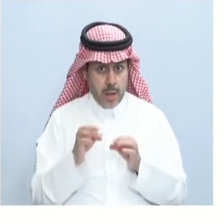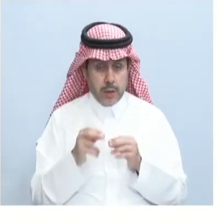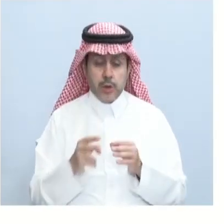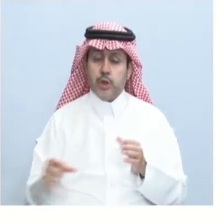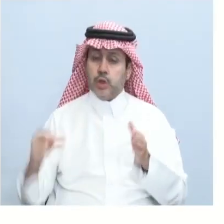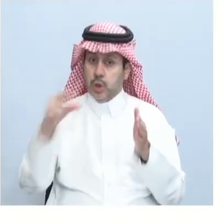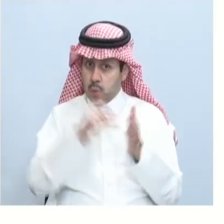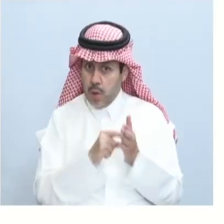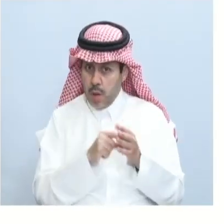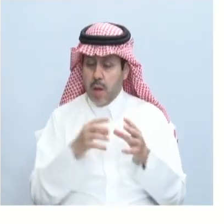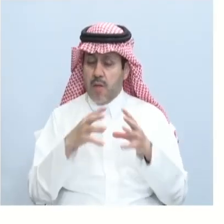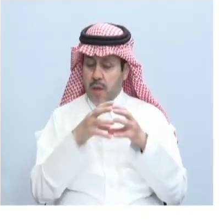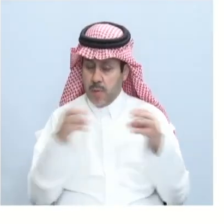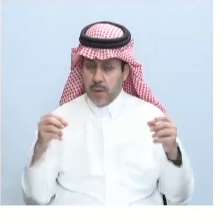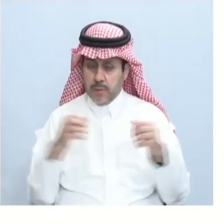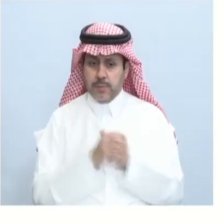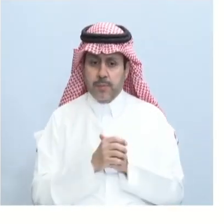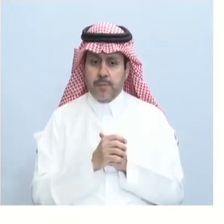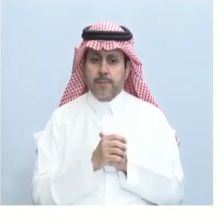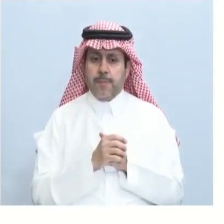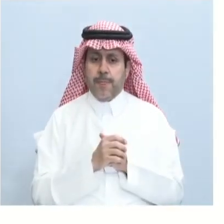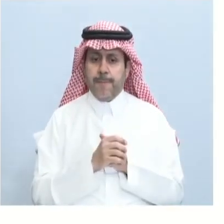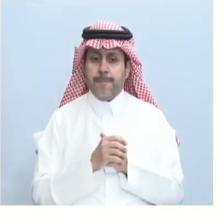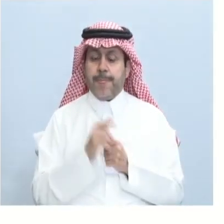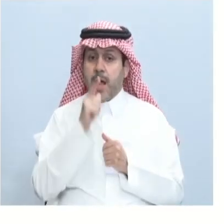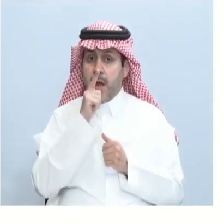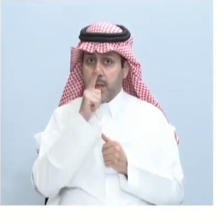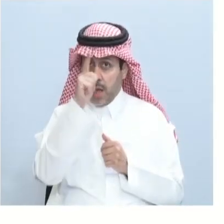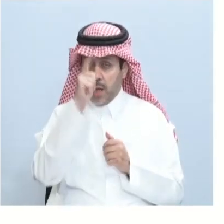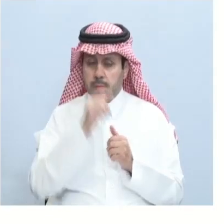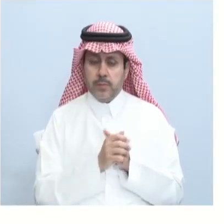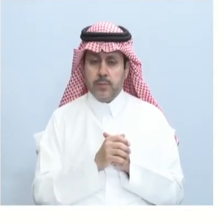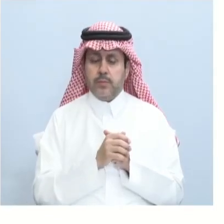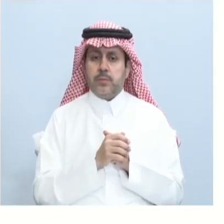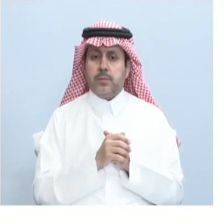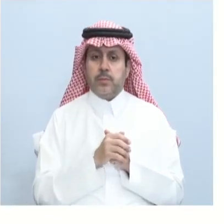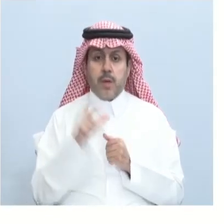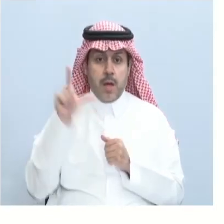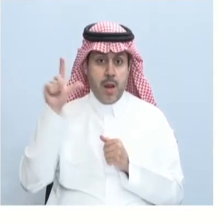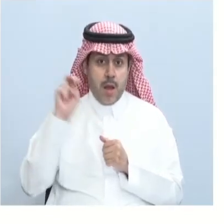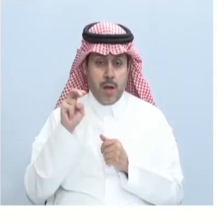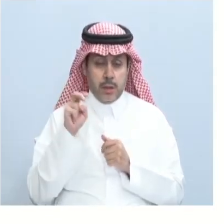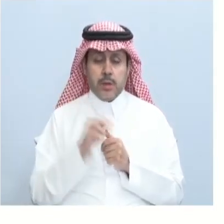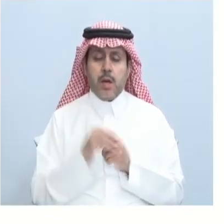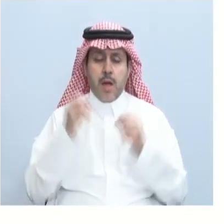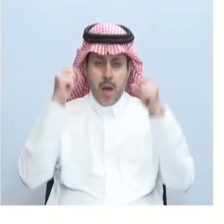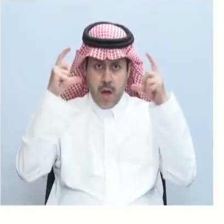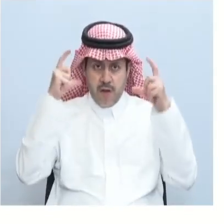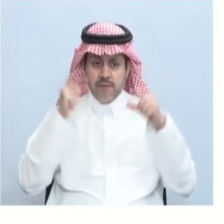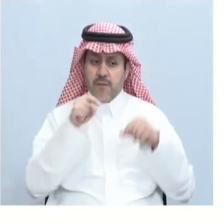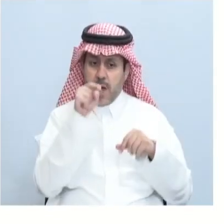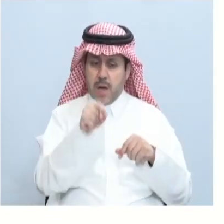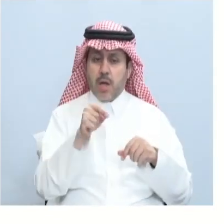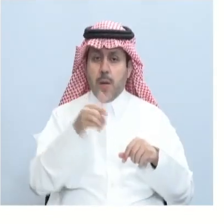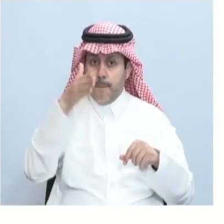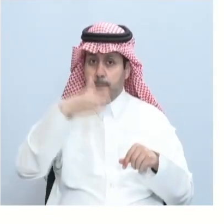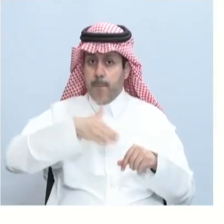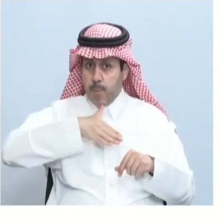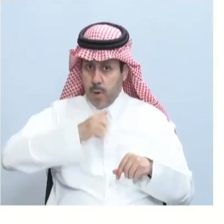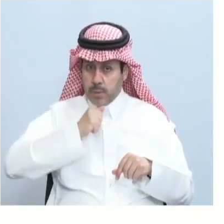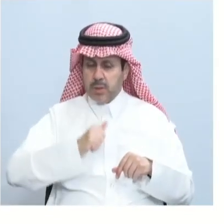المعنى احسنتم نقول هي في قوله تعالى ولقد نعلم انك يضيق صدرك بما